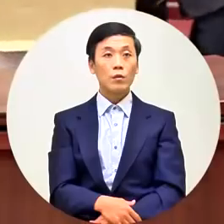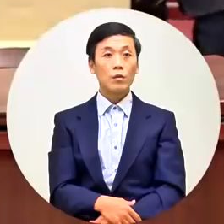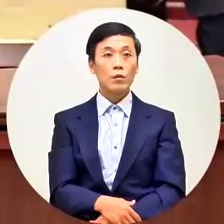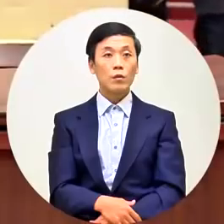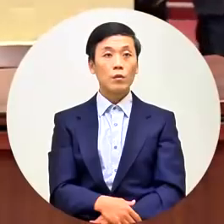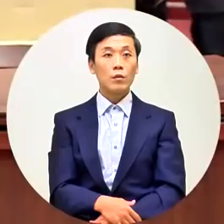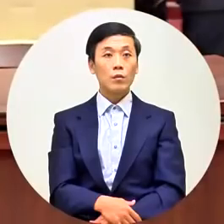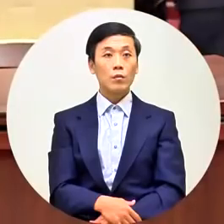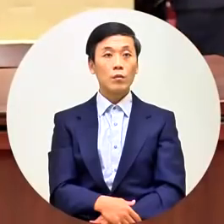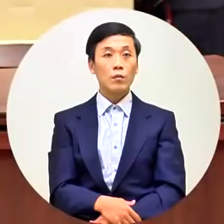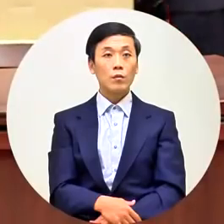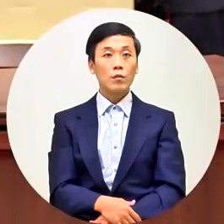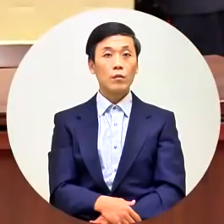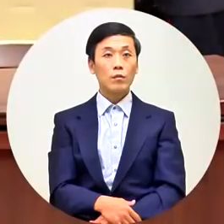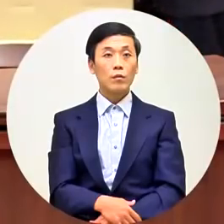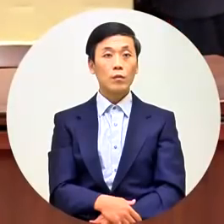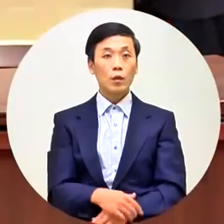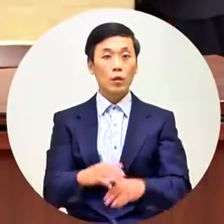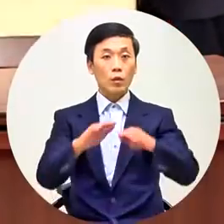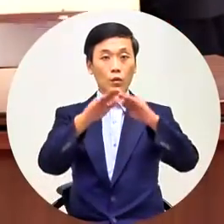封锁投票轨。